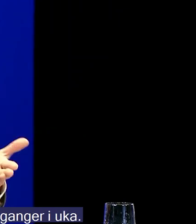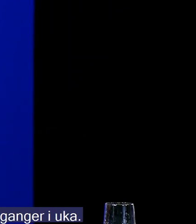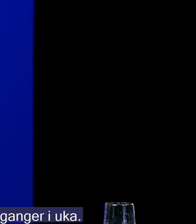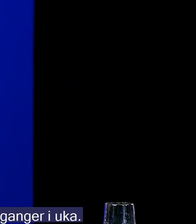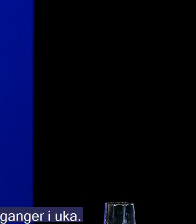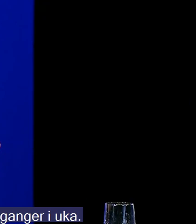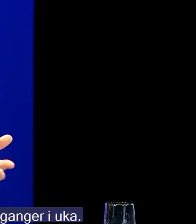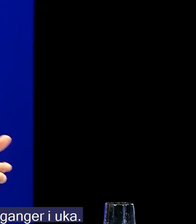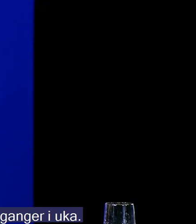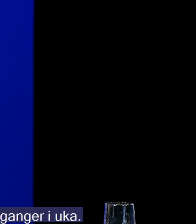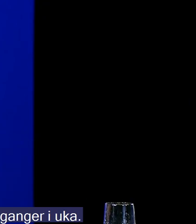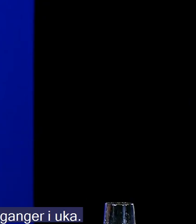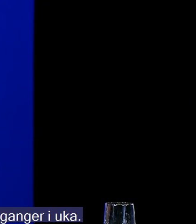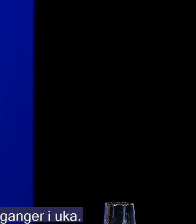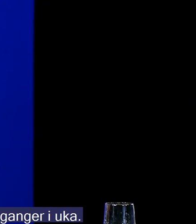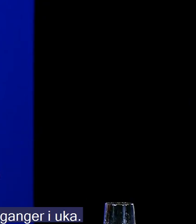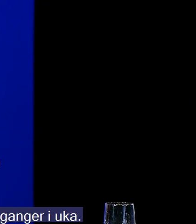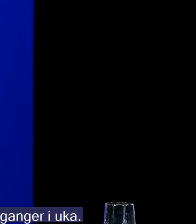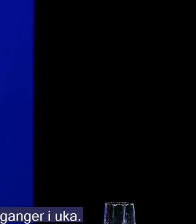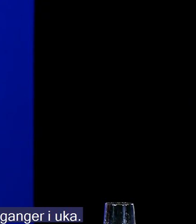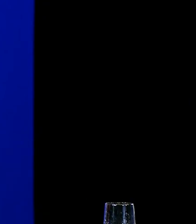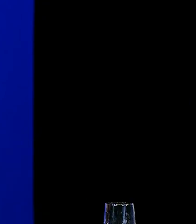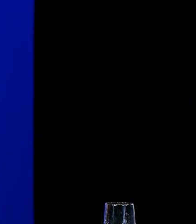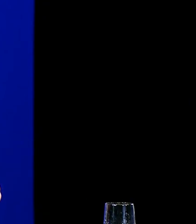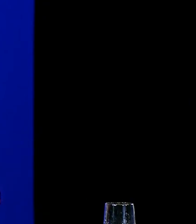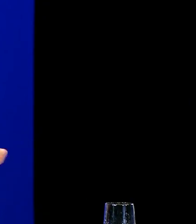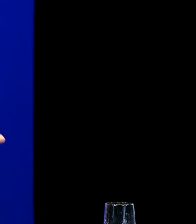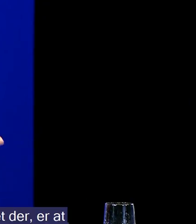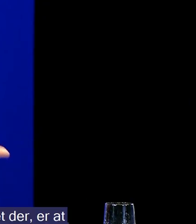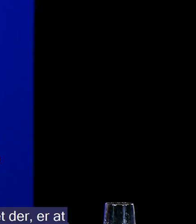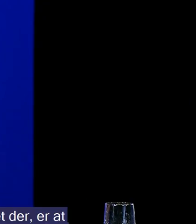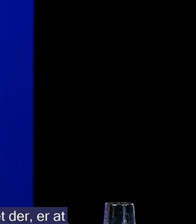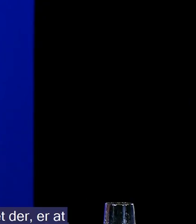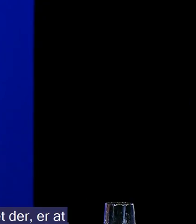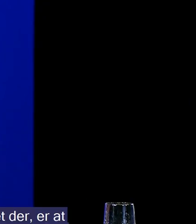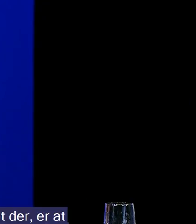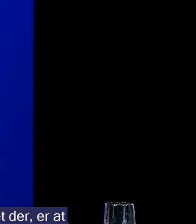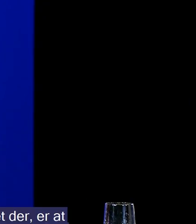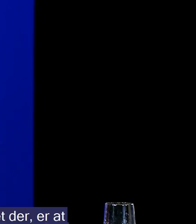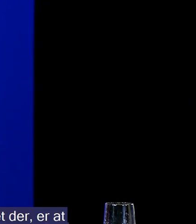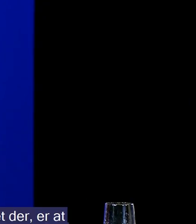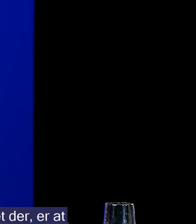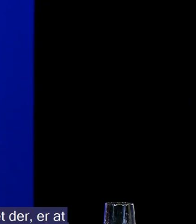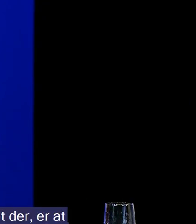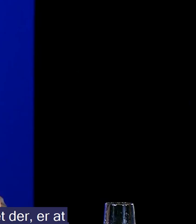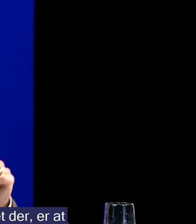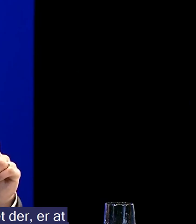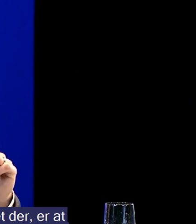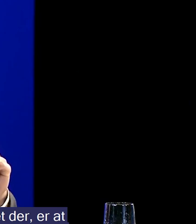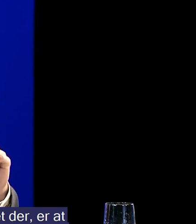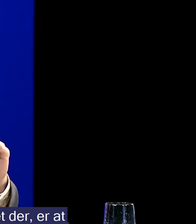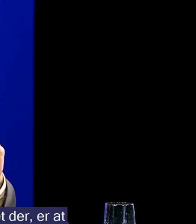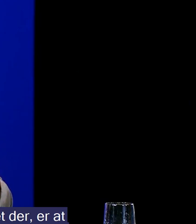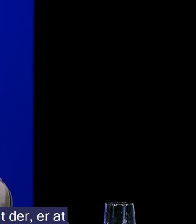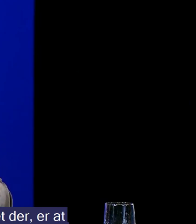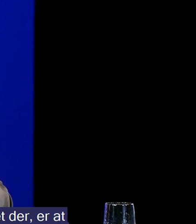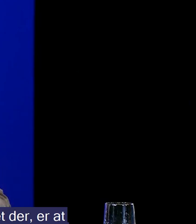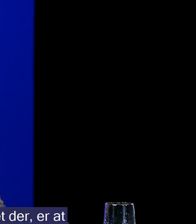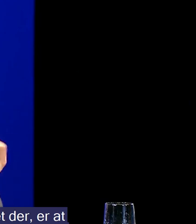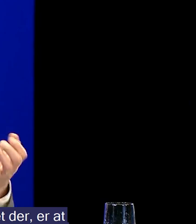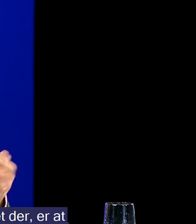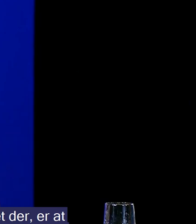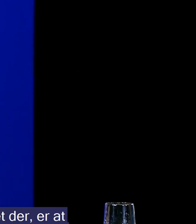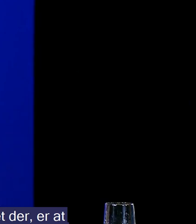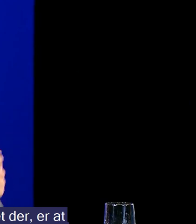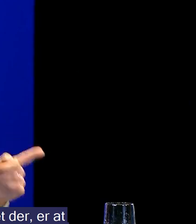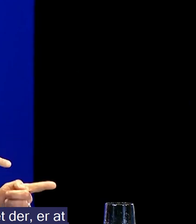time 2 ganger i uka. En kjempebegrensning. Og det som rart med akkurat det der, at 25 kilometer